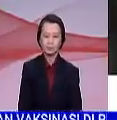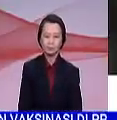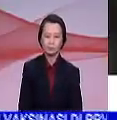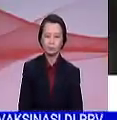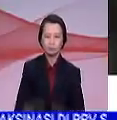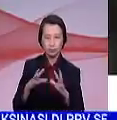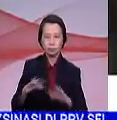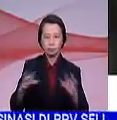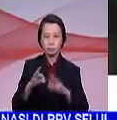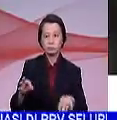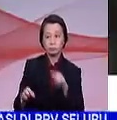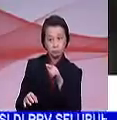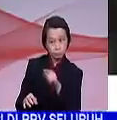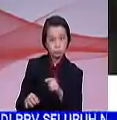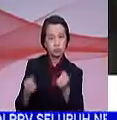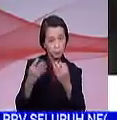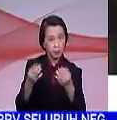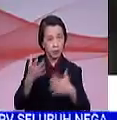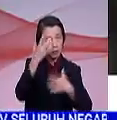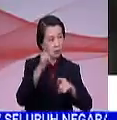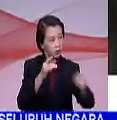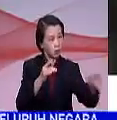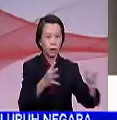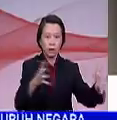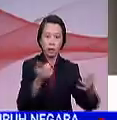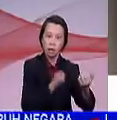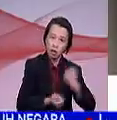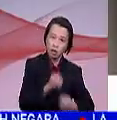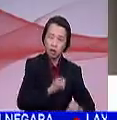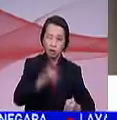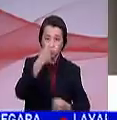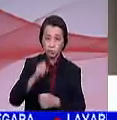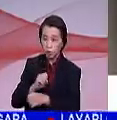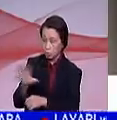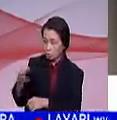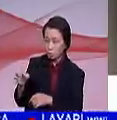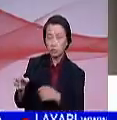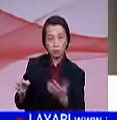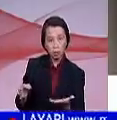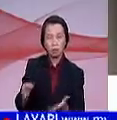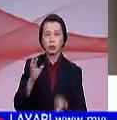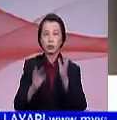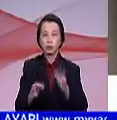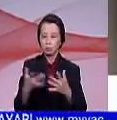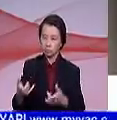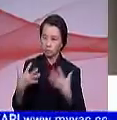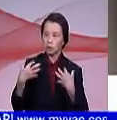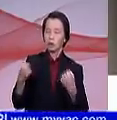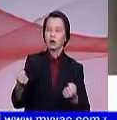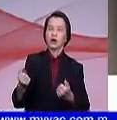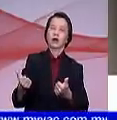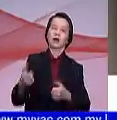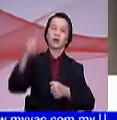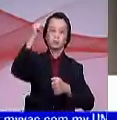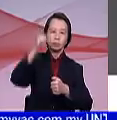Kisah ini satu daripada ribuan pesakit yang menderita akibat COVID-19. Walaupun pulih, namun